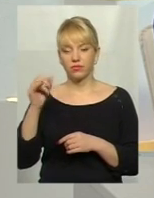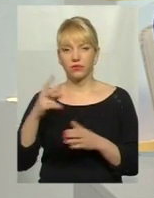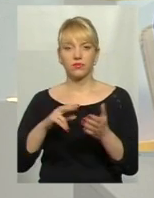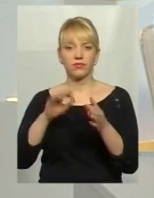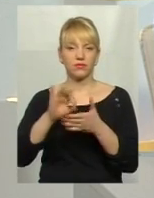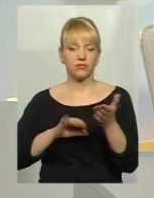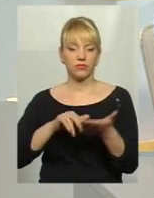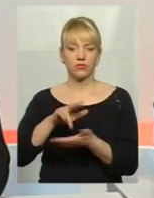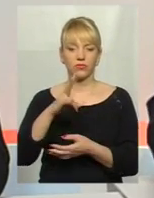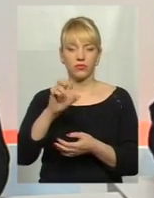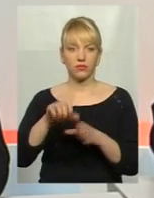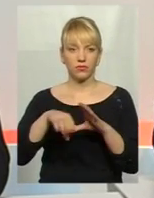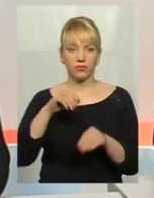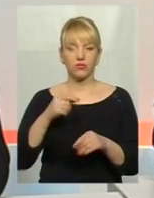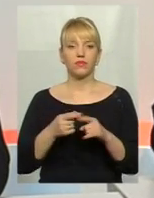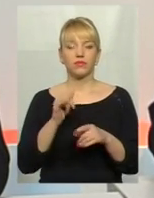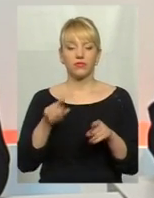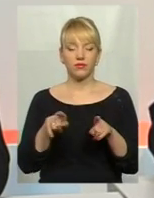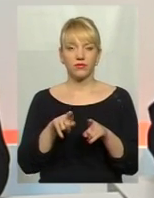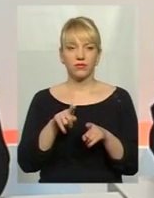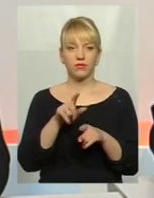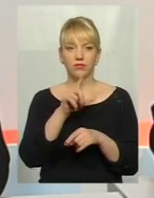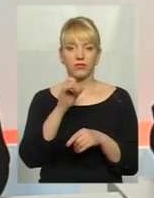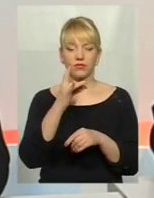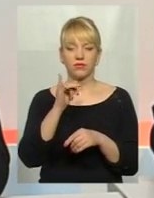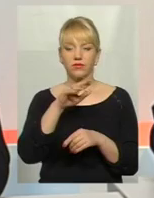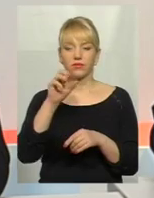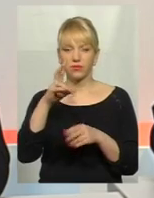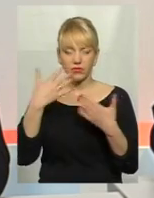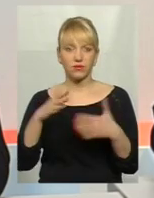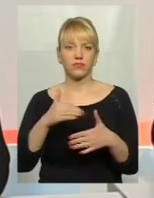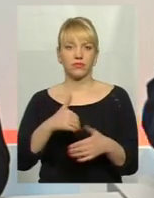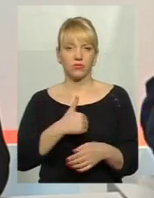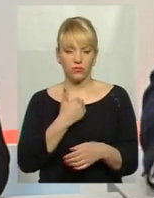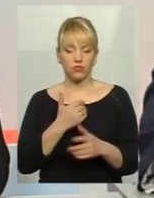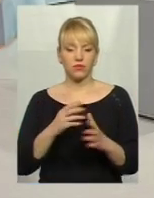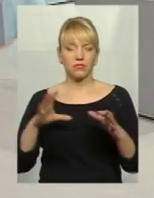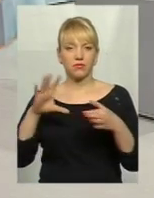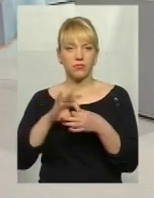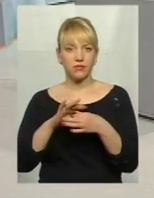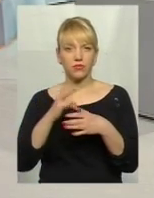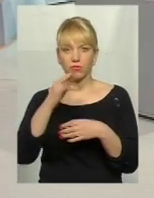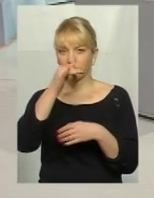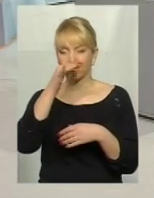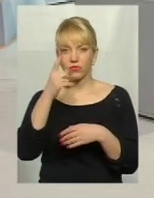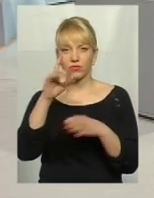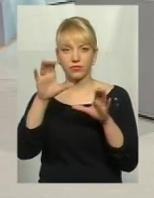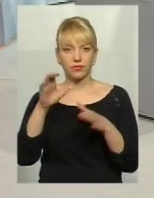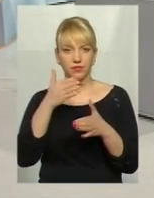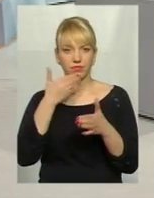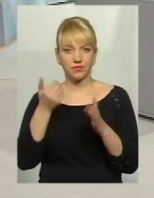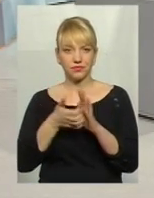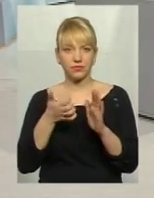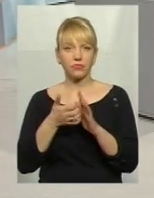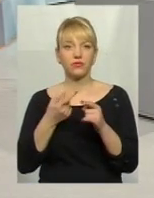таких населених пунктах, навіть Чемеровецька громада, де Зарічанка вже готова приєднатися. Але тепер, але на жаль, вона не може. Вона не може. Вона